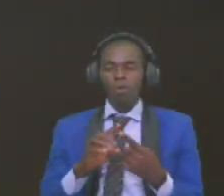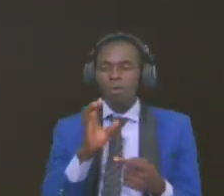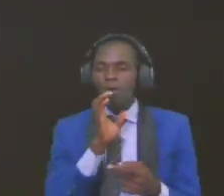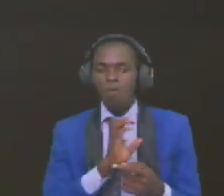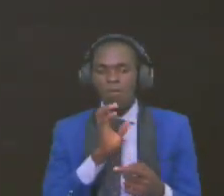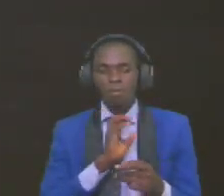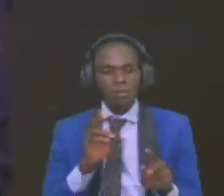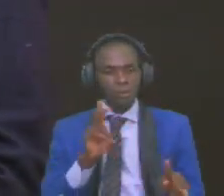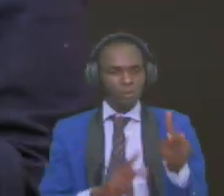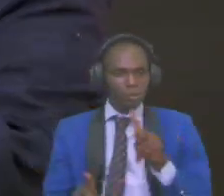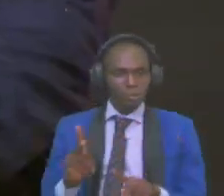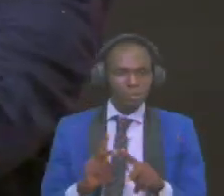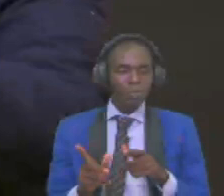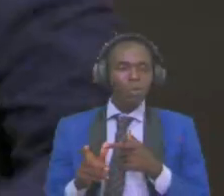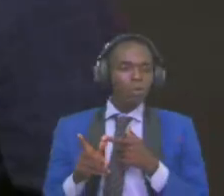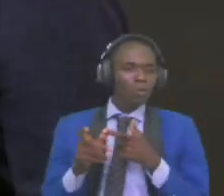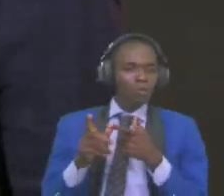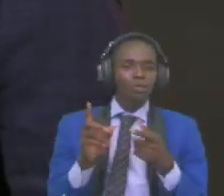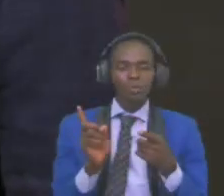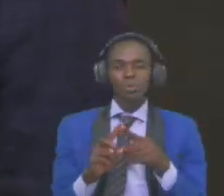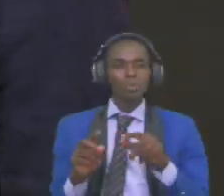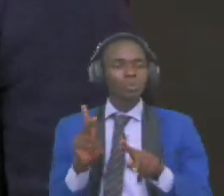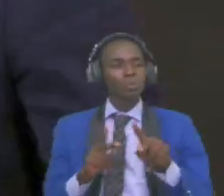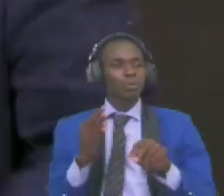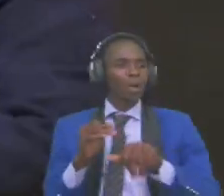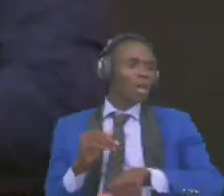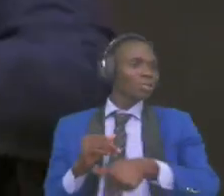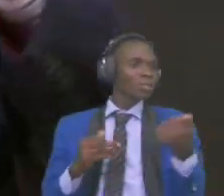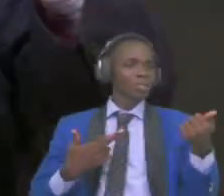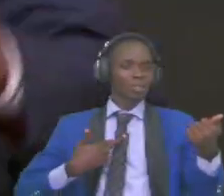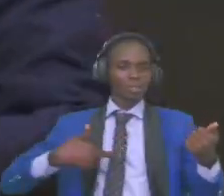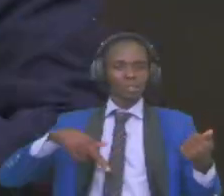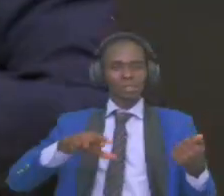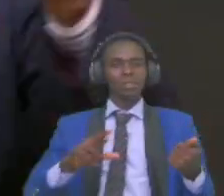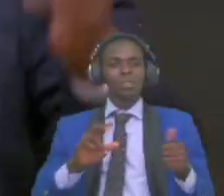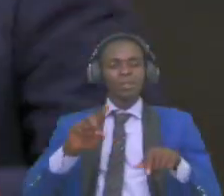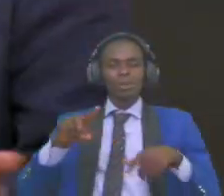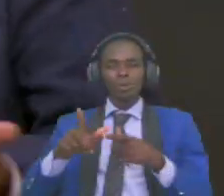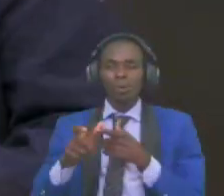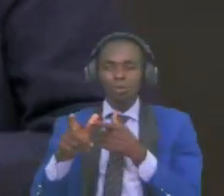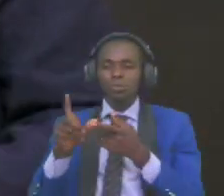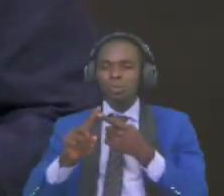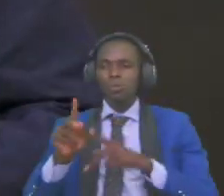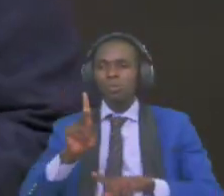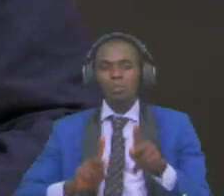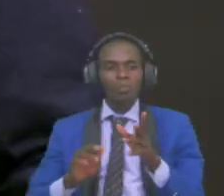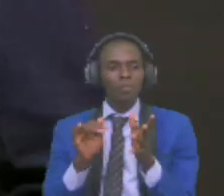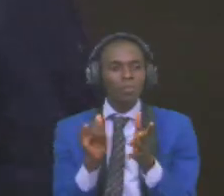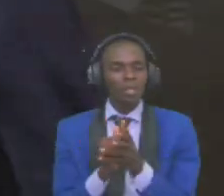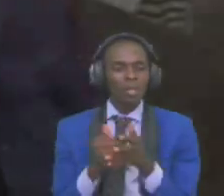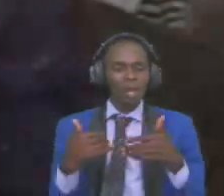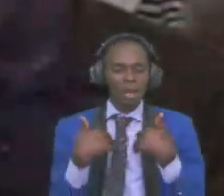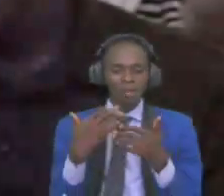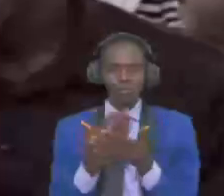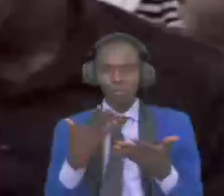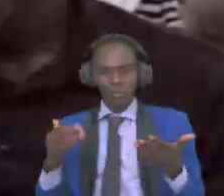magicien aux sociétés aux occultistes aux ja des autres religions il va faire recours à ceux qui ont